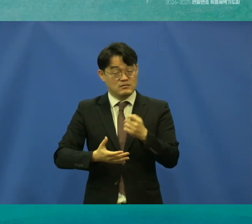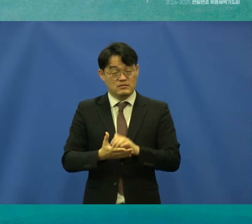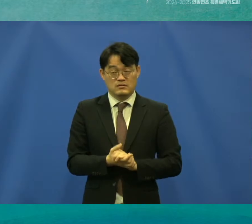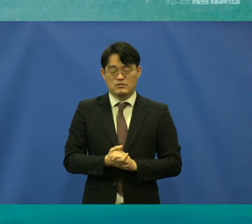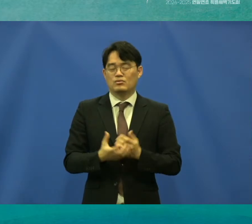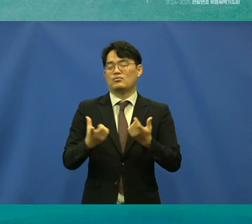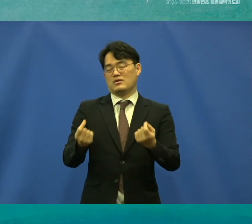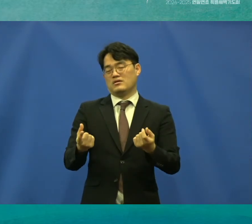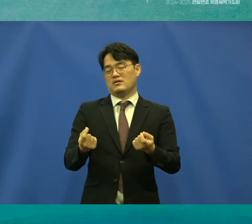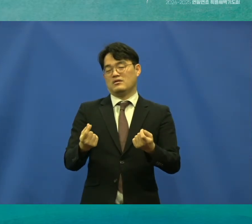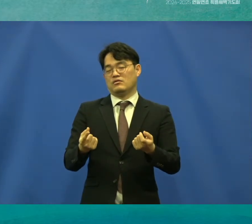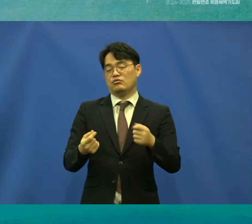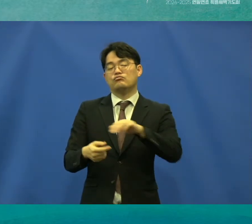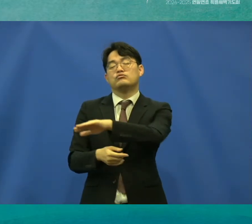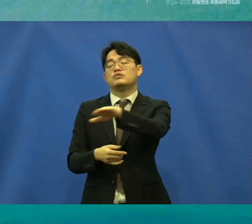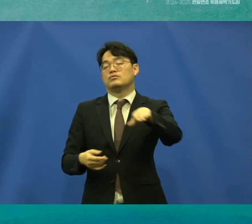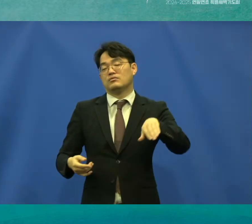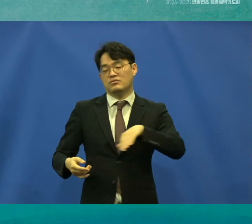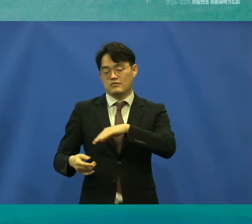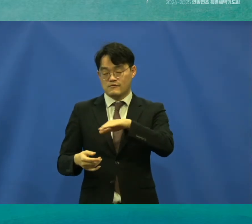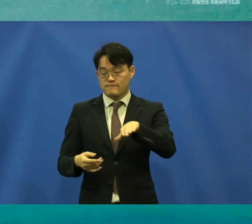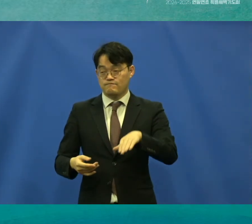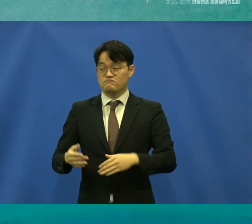사람들이 얼마나 많이 있어요.